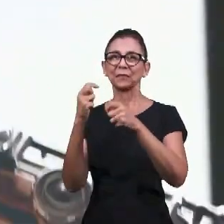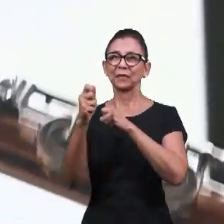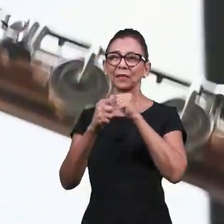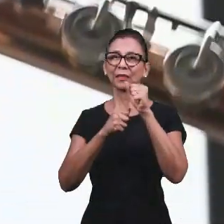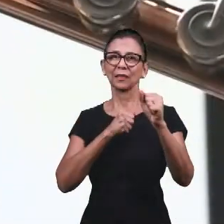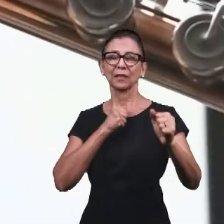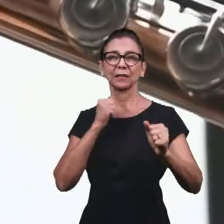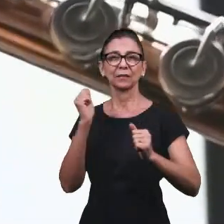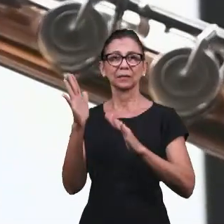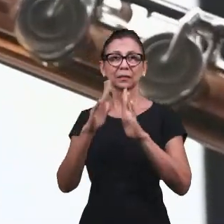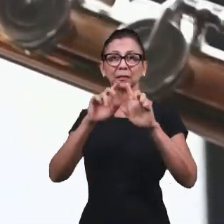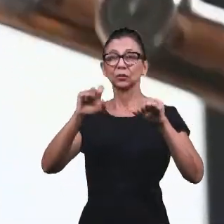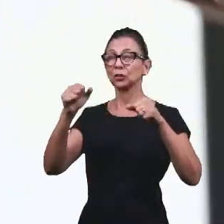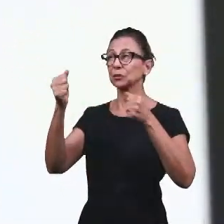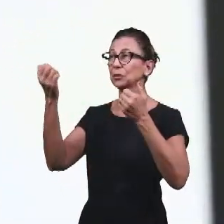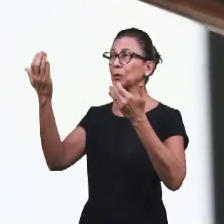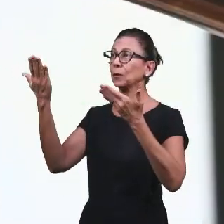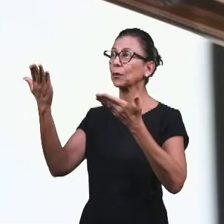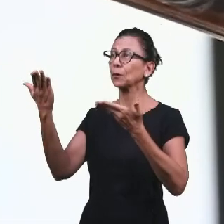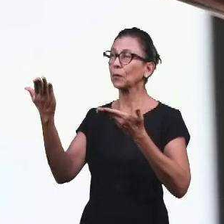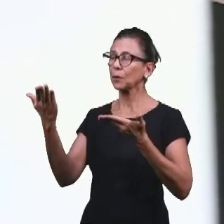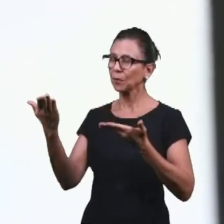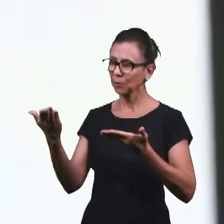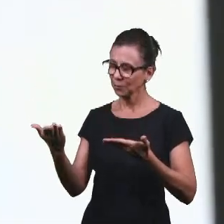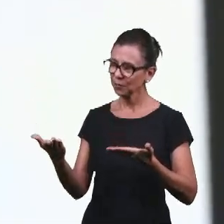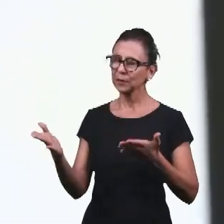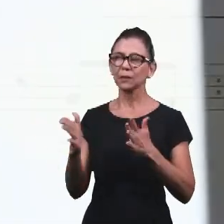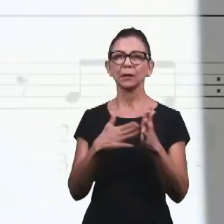Аллилуйя, Учито.